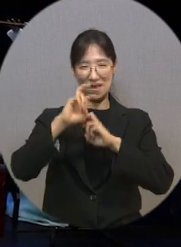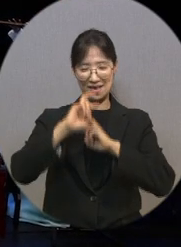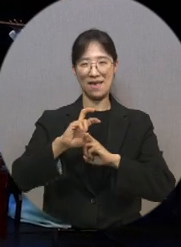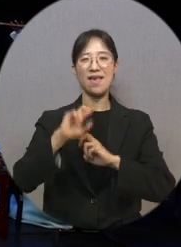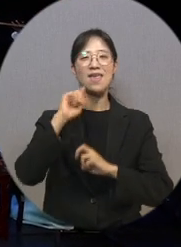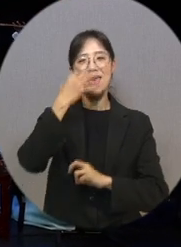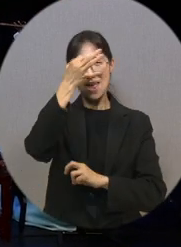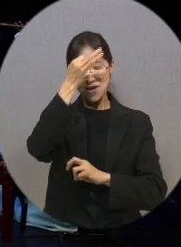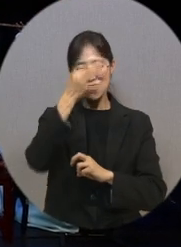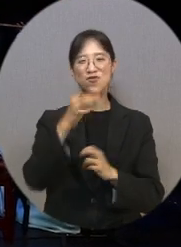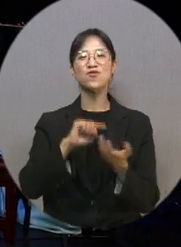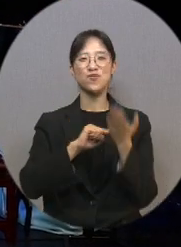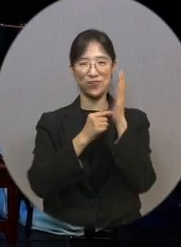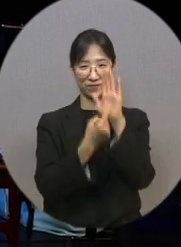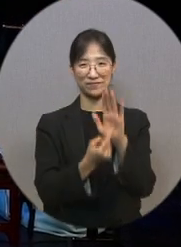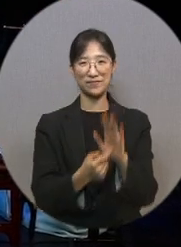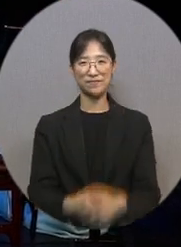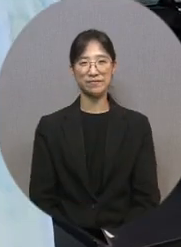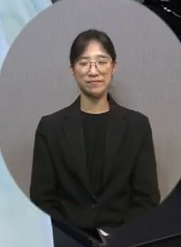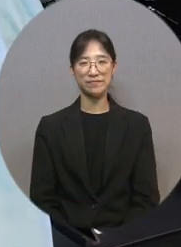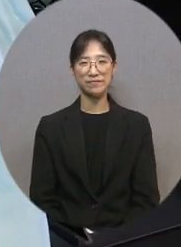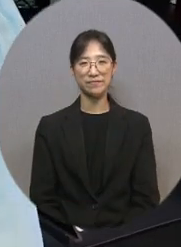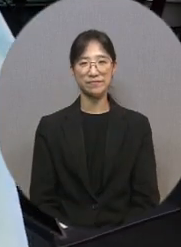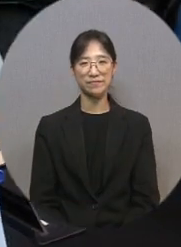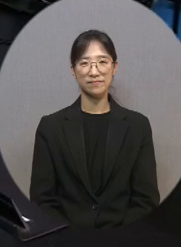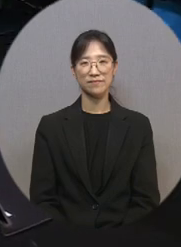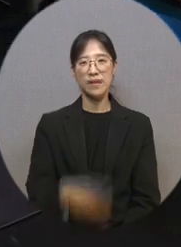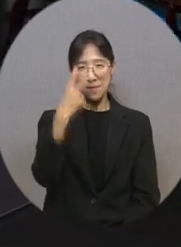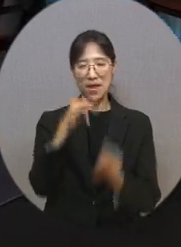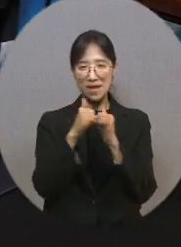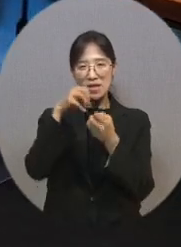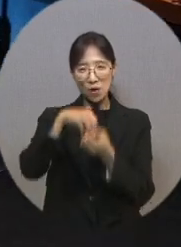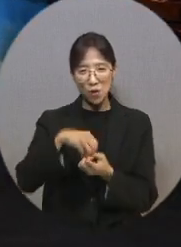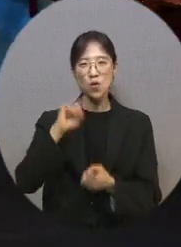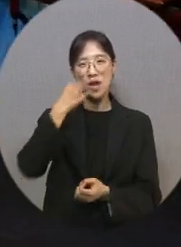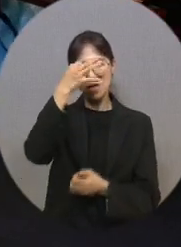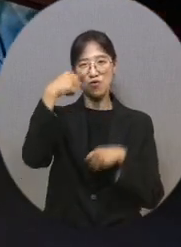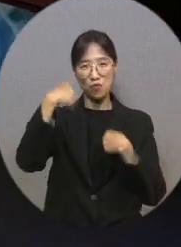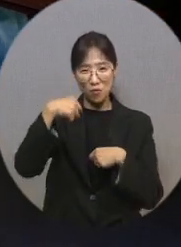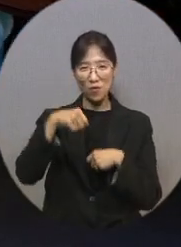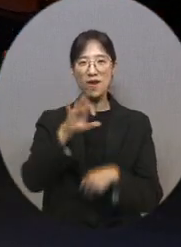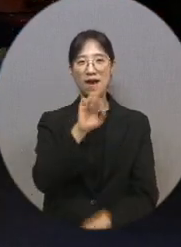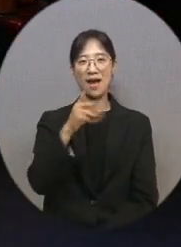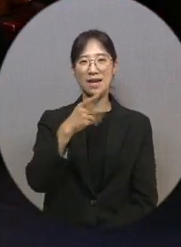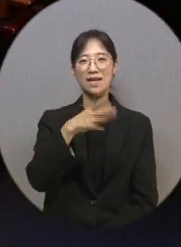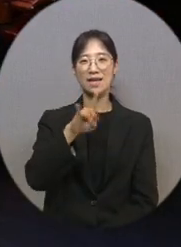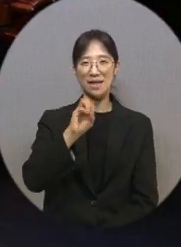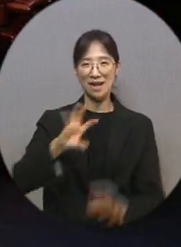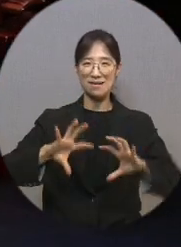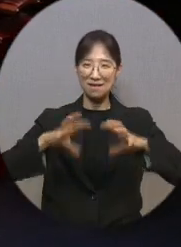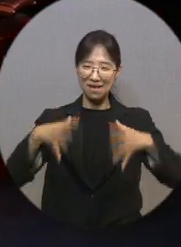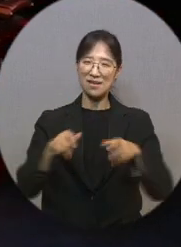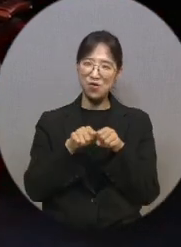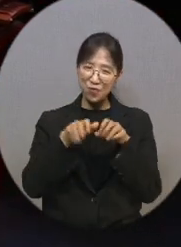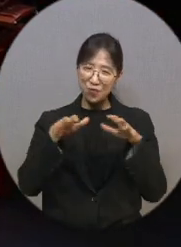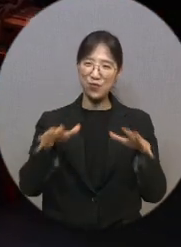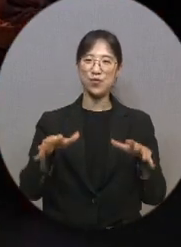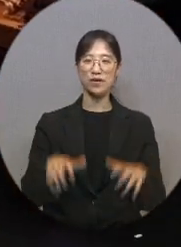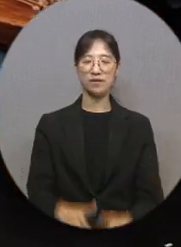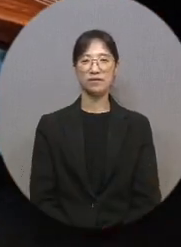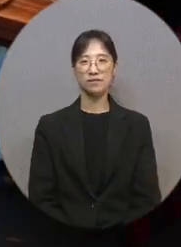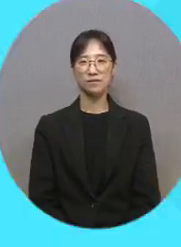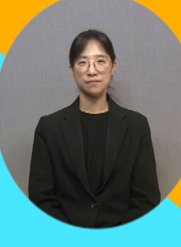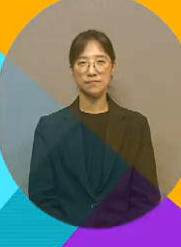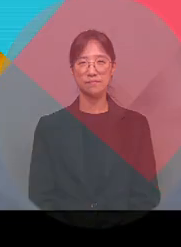선사하는 고막킬링의 시간. 관현맹인 전통예술공연 아리랑 세상에 울리다.